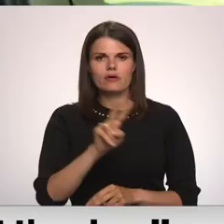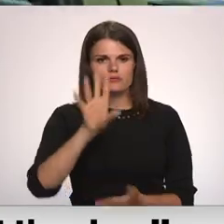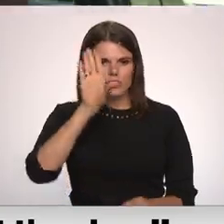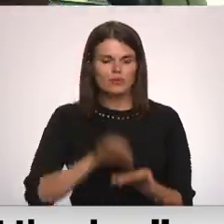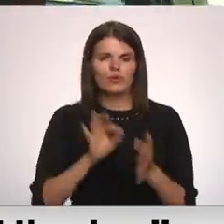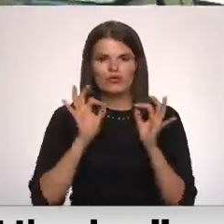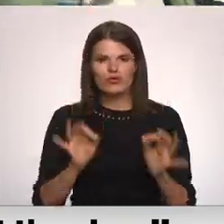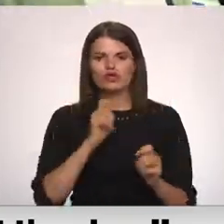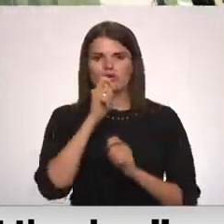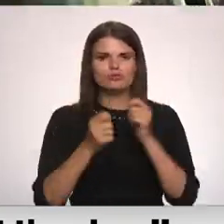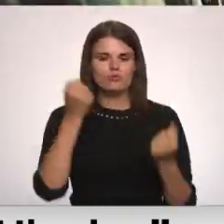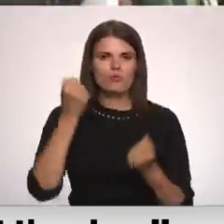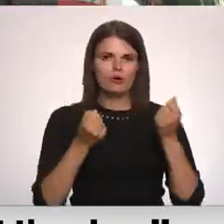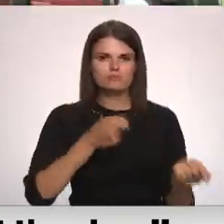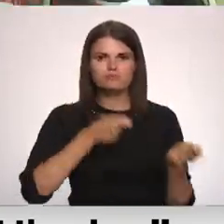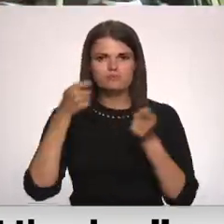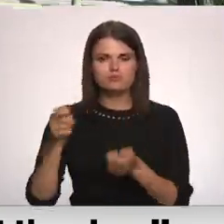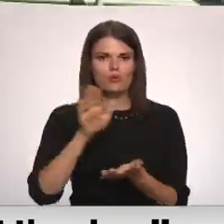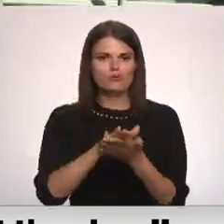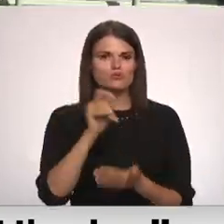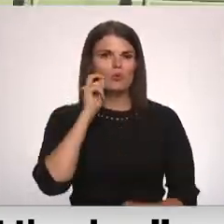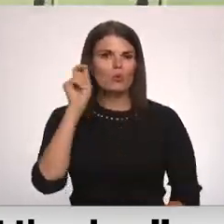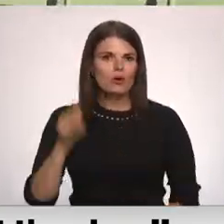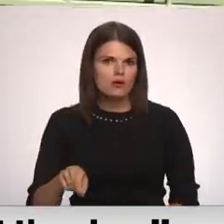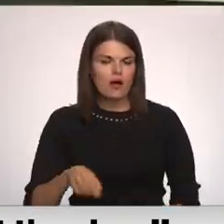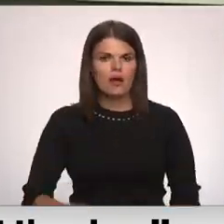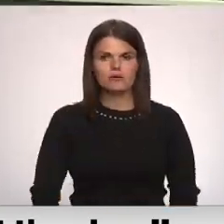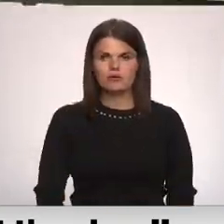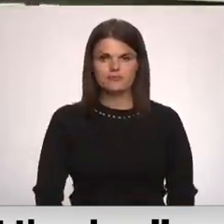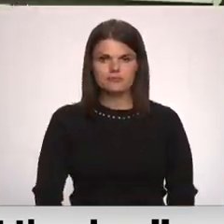automašīnu nogādāšanā uz Ukrainu. Ieva Benefeldalans, Peršavits, Skrundas televīzija.